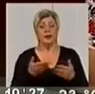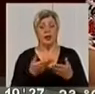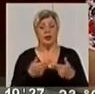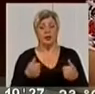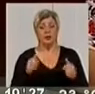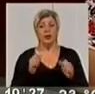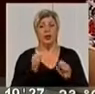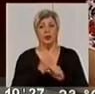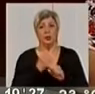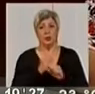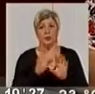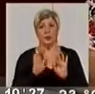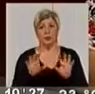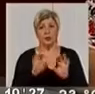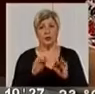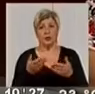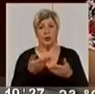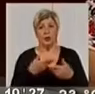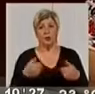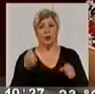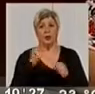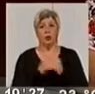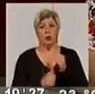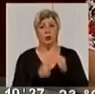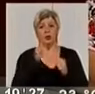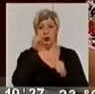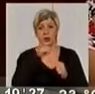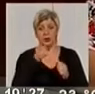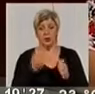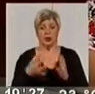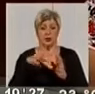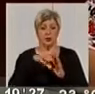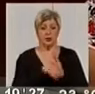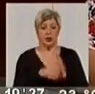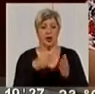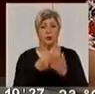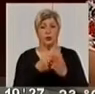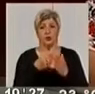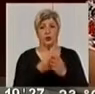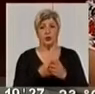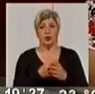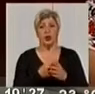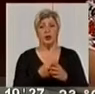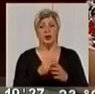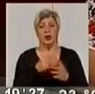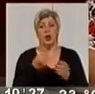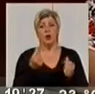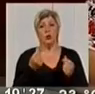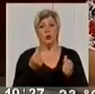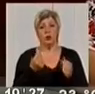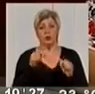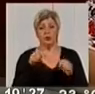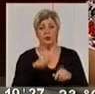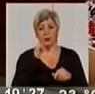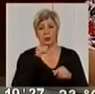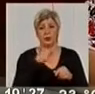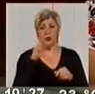рівні. Ми кожний рік закладаємо в обласний бюджет певні кошти. На сьогодні це 1 200 000. Це буде 150 путівок на море,